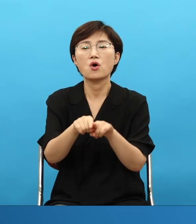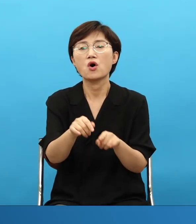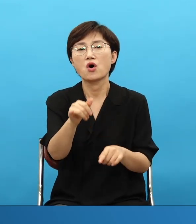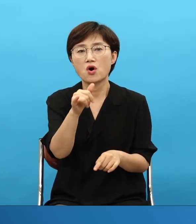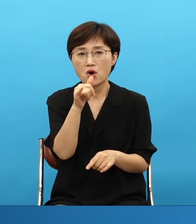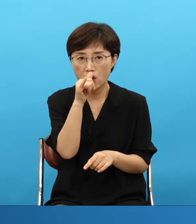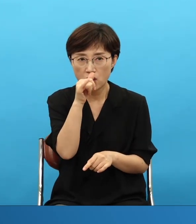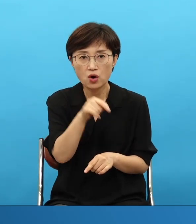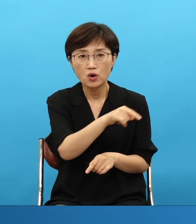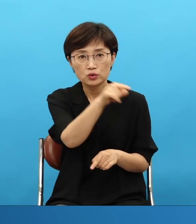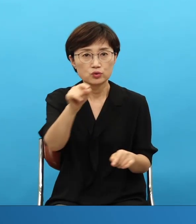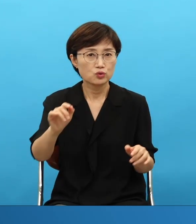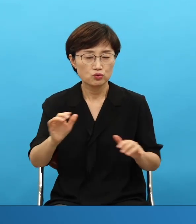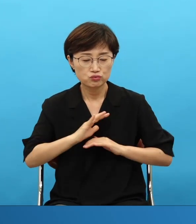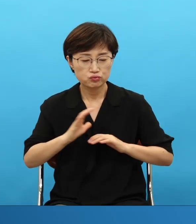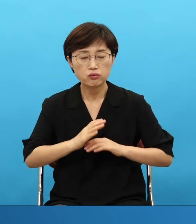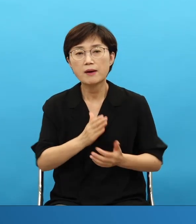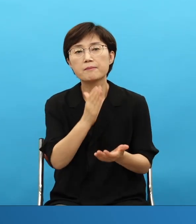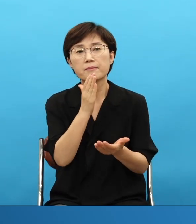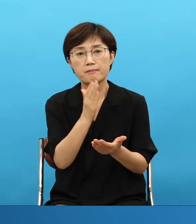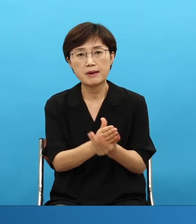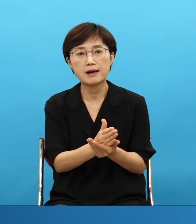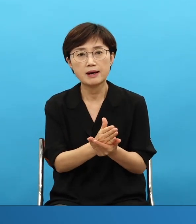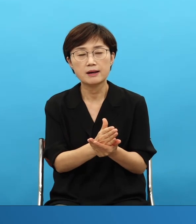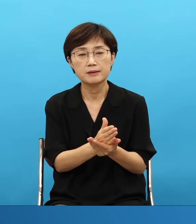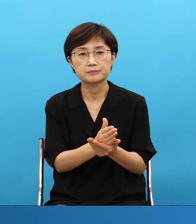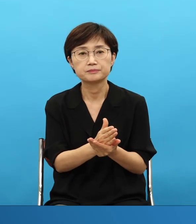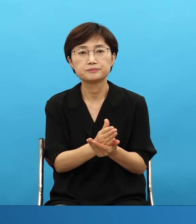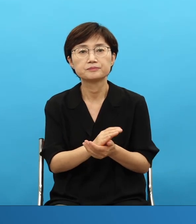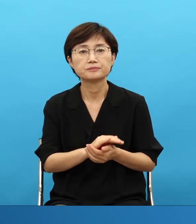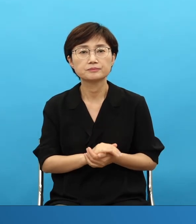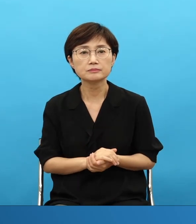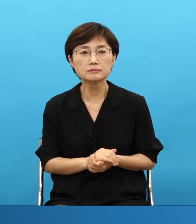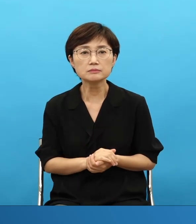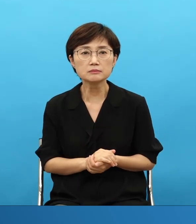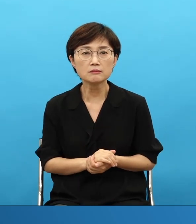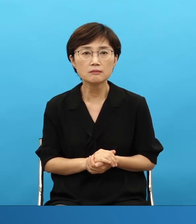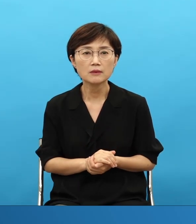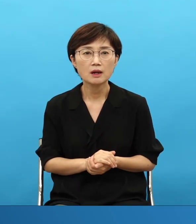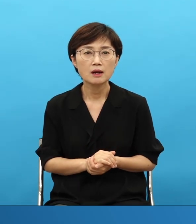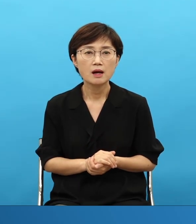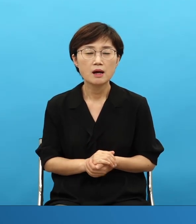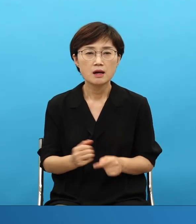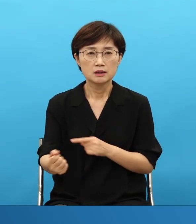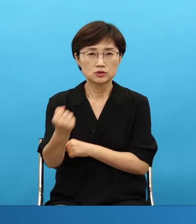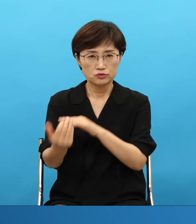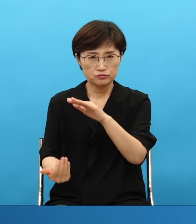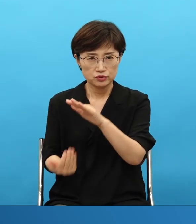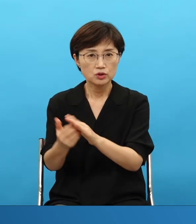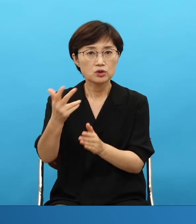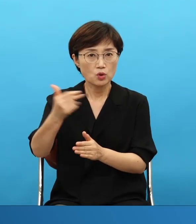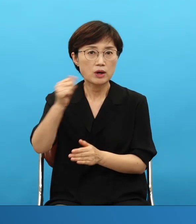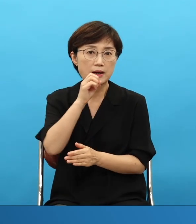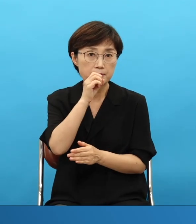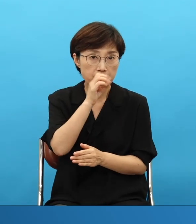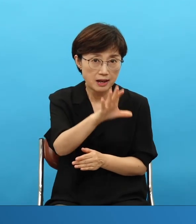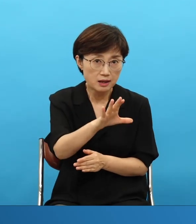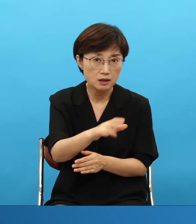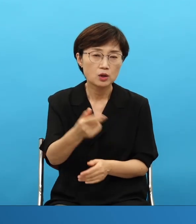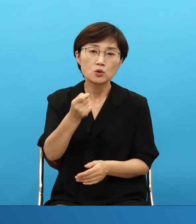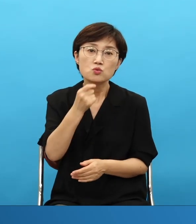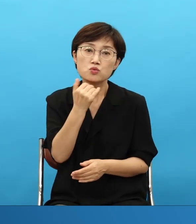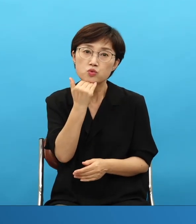계속하여 너희 가운데 머물러 있나니 너는 두려워하지 말지어다. 만군의 여호와가